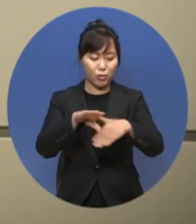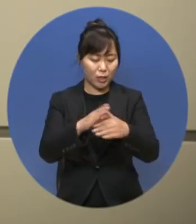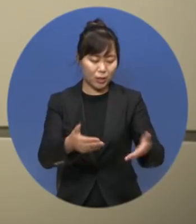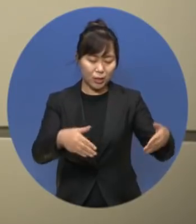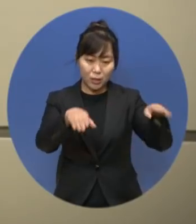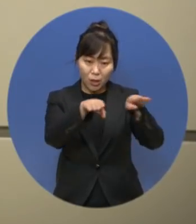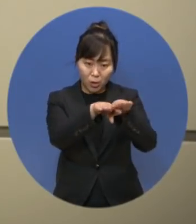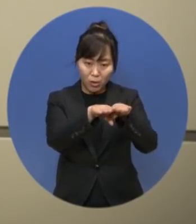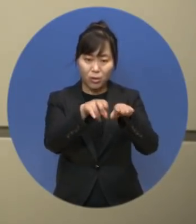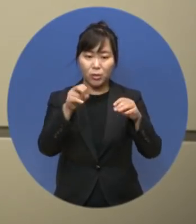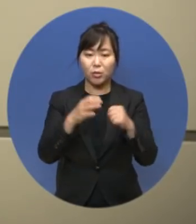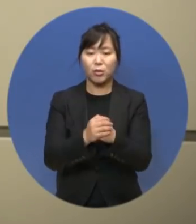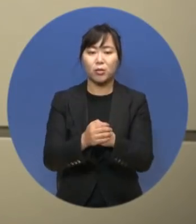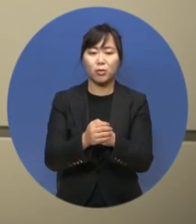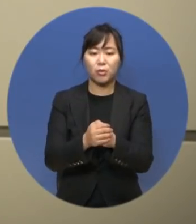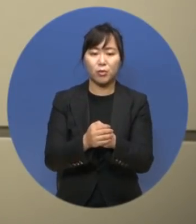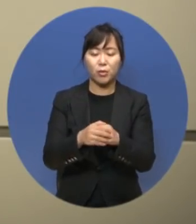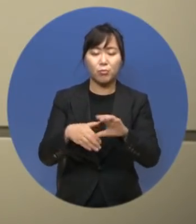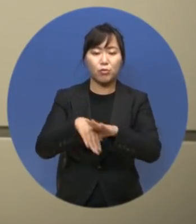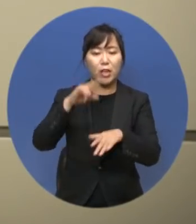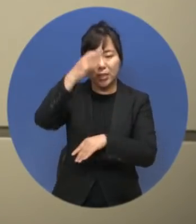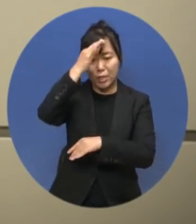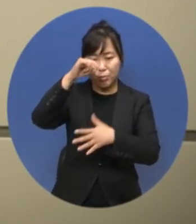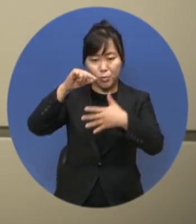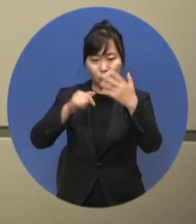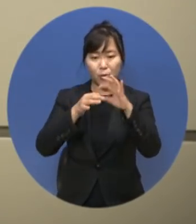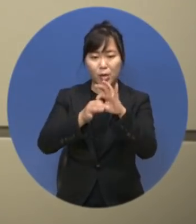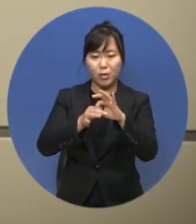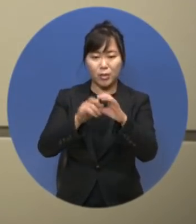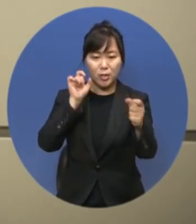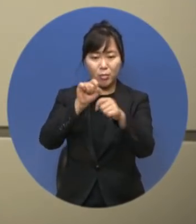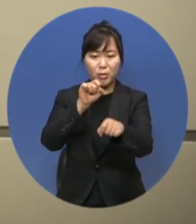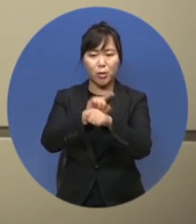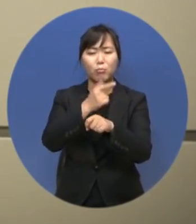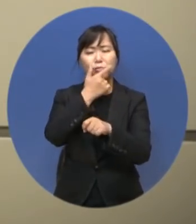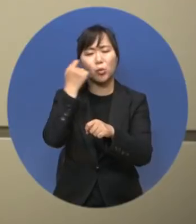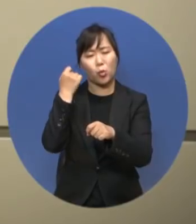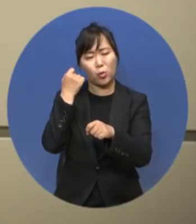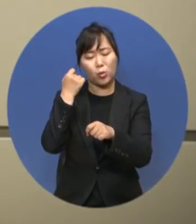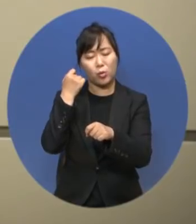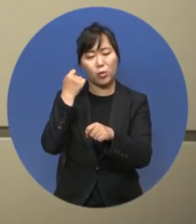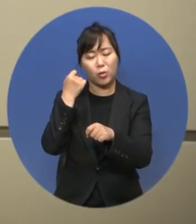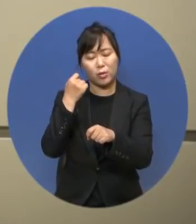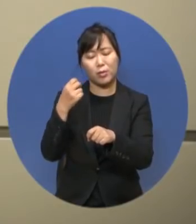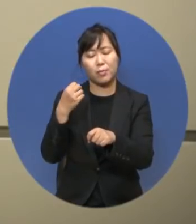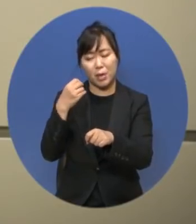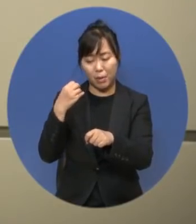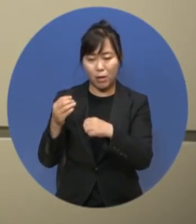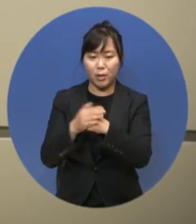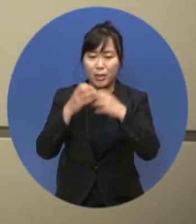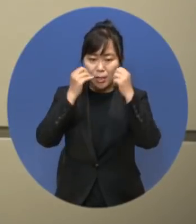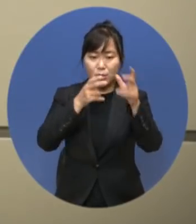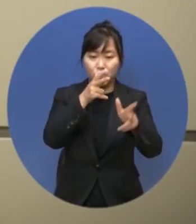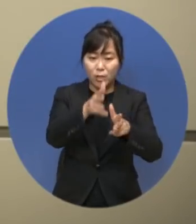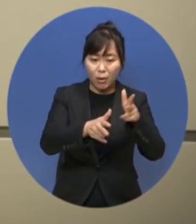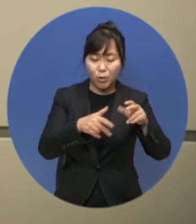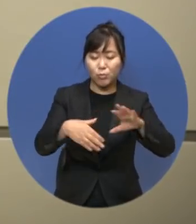관련 문화시설이라든가 문화예술 콘텐츠에 대한 접근성이 부족하다 해서 저희들이 신규